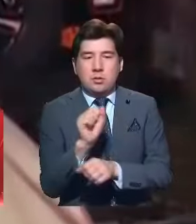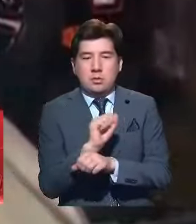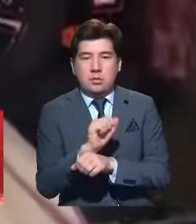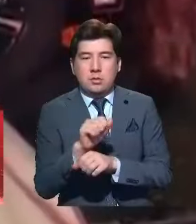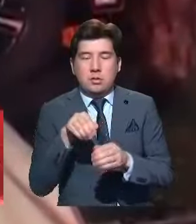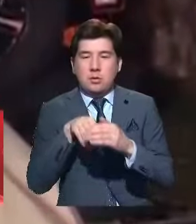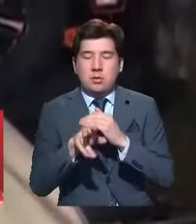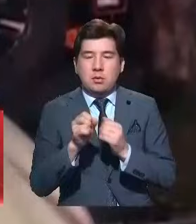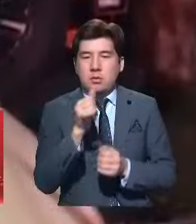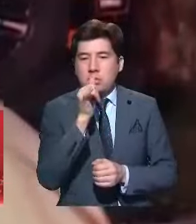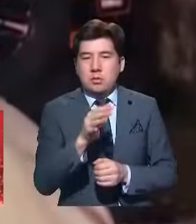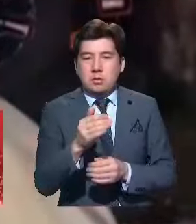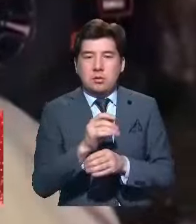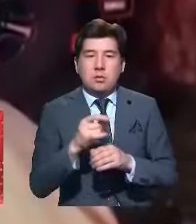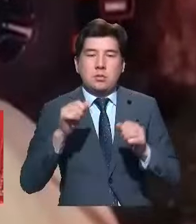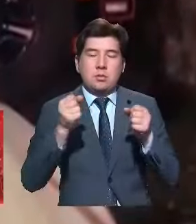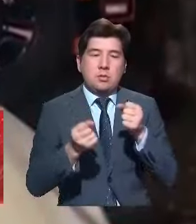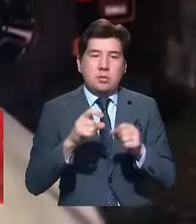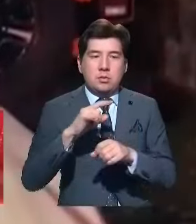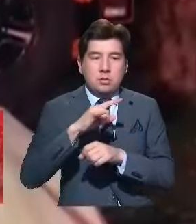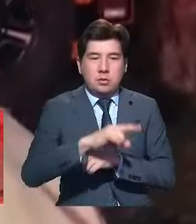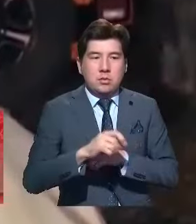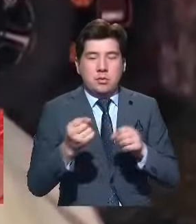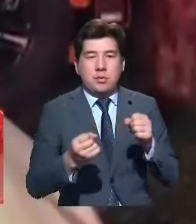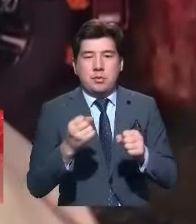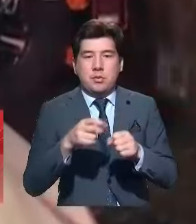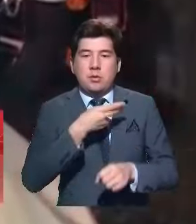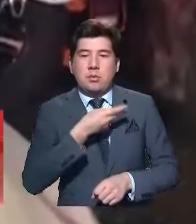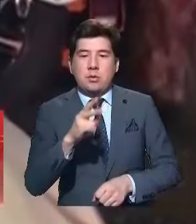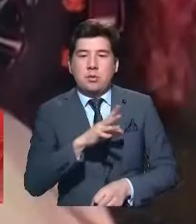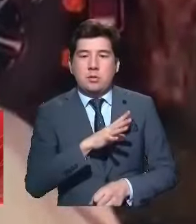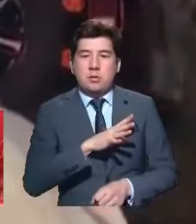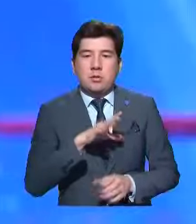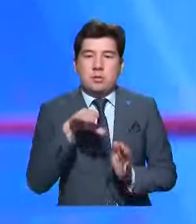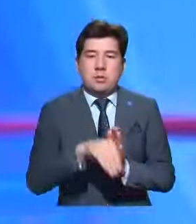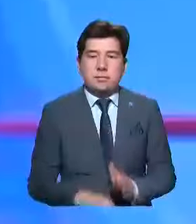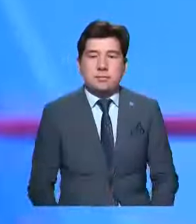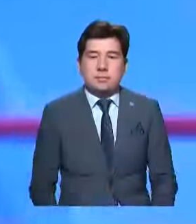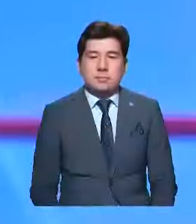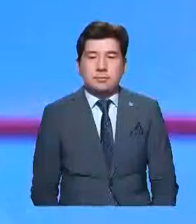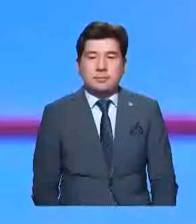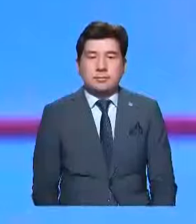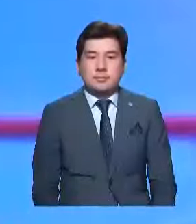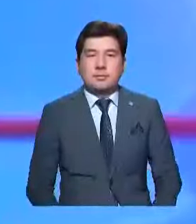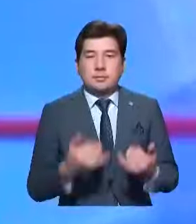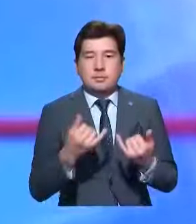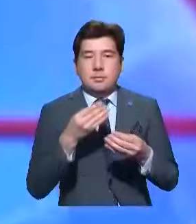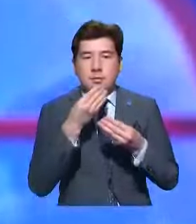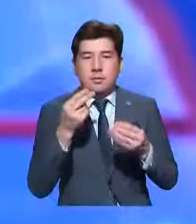и не пострадали. Пилот погиб. Количество людей, находившихся на борту, неизвестно. На сегодня у